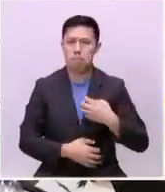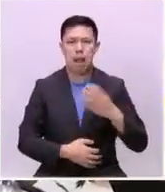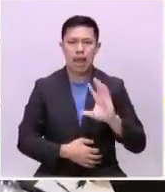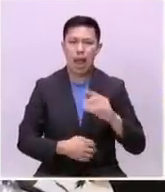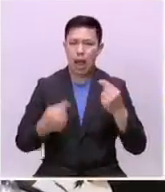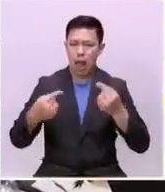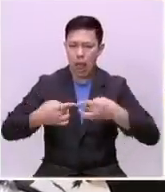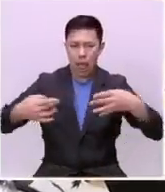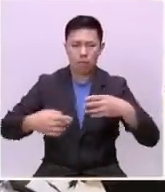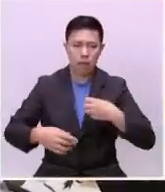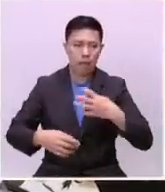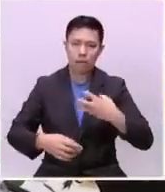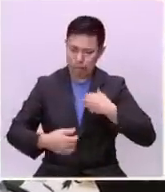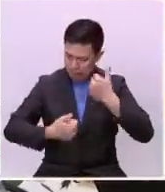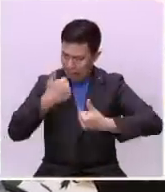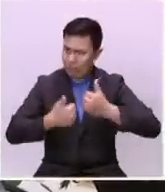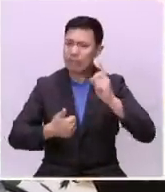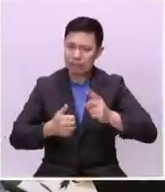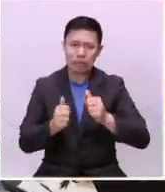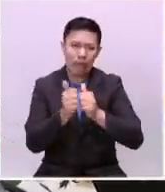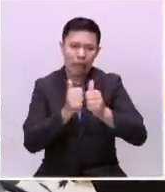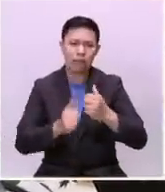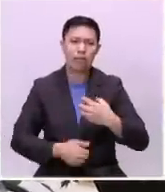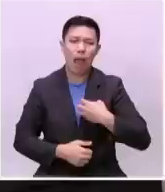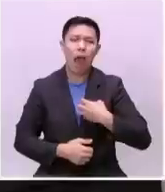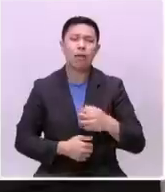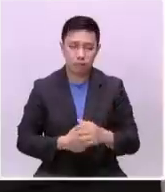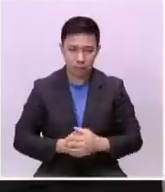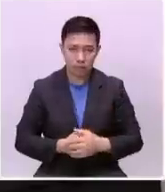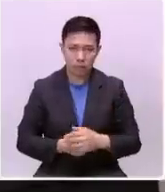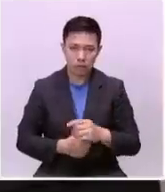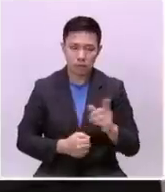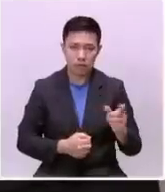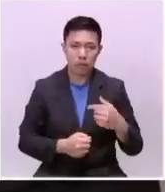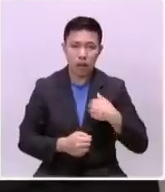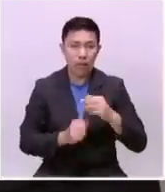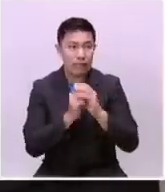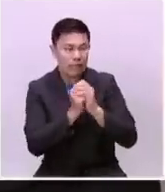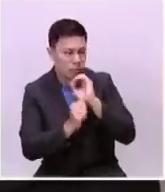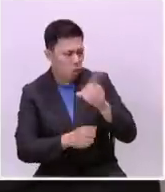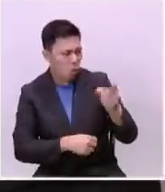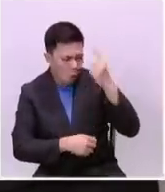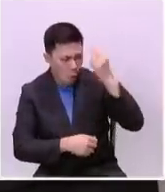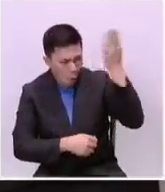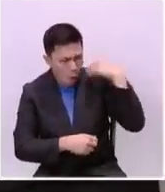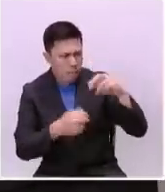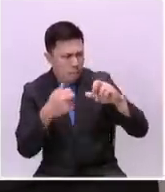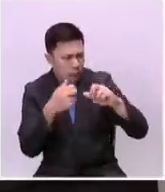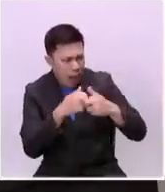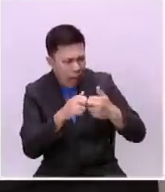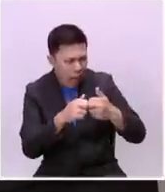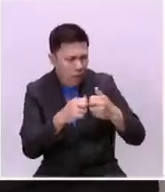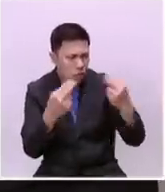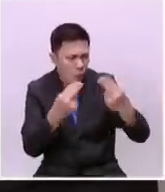แย้งแต่ว่าต้องการการแข่งขันอย่างจริงจังเรื่องนี้นายหวังอี้ก็เรียกร้องให้นายซัลลิแวนเนี่ยหยุดใช้ความคิดแบบยุคสงครามเย็นเสียทีค่ะ